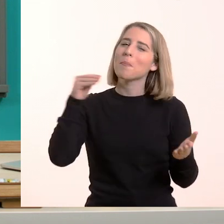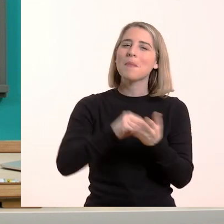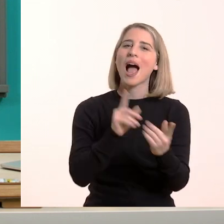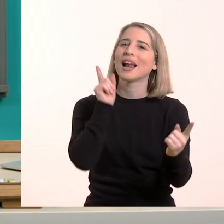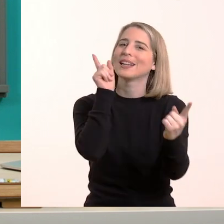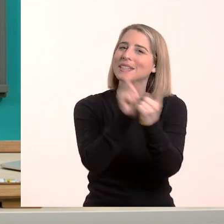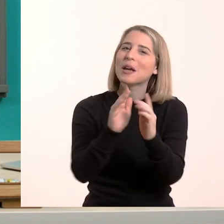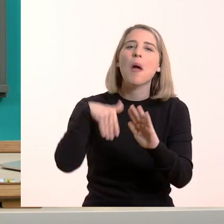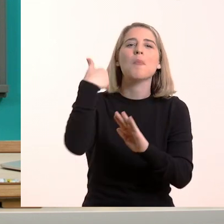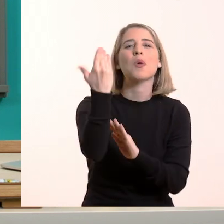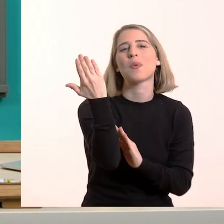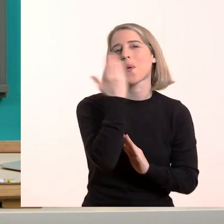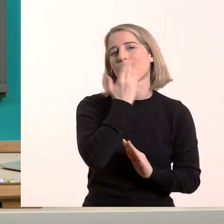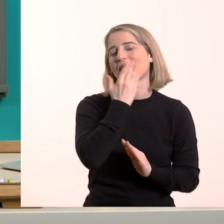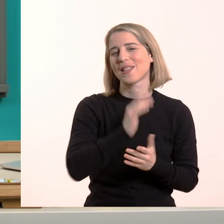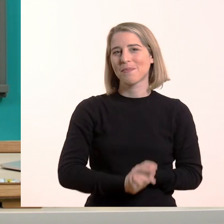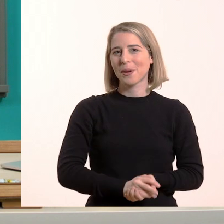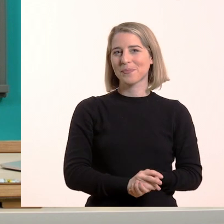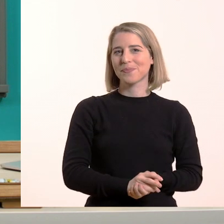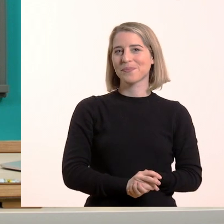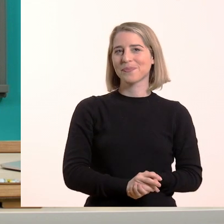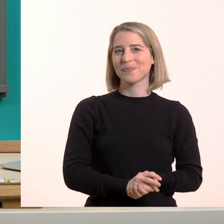φορά σε κάποιο άλλο μάθημα.